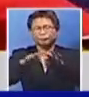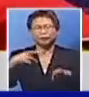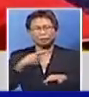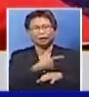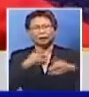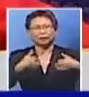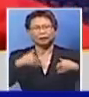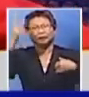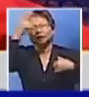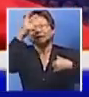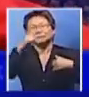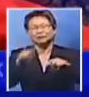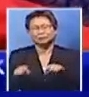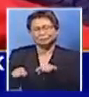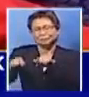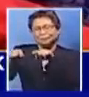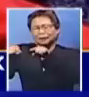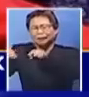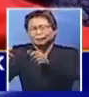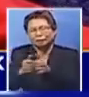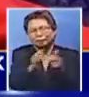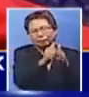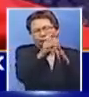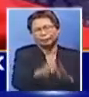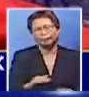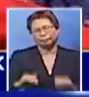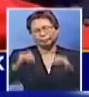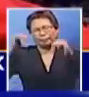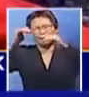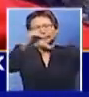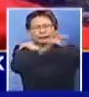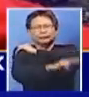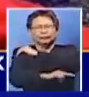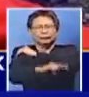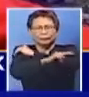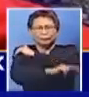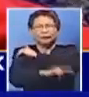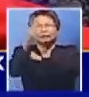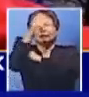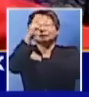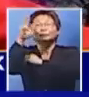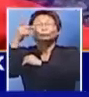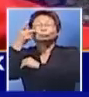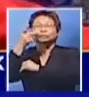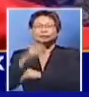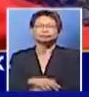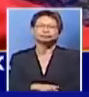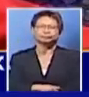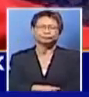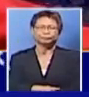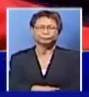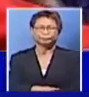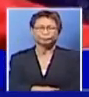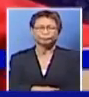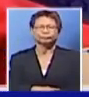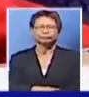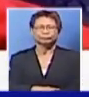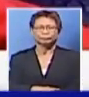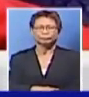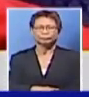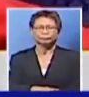kerjaan yang selari, selari dengan kepimpinan di peringkat kerjaan pusat. Dan sudah tentulah sebenarnya semua kita